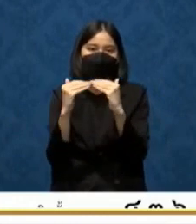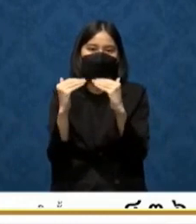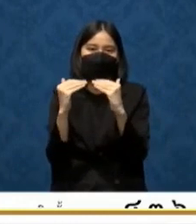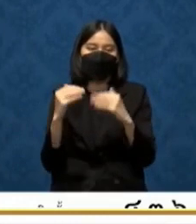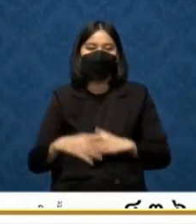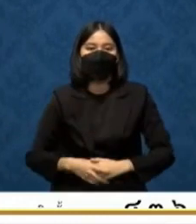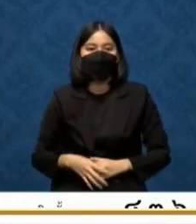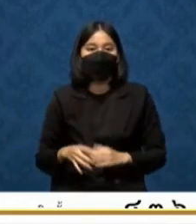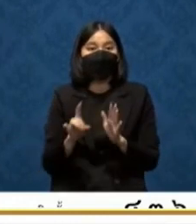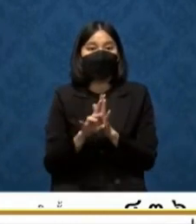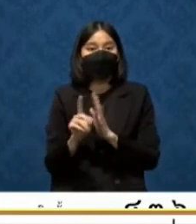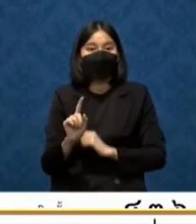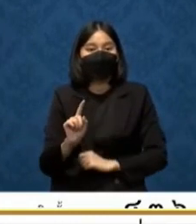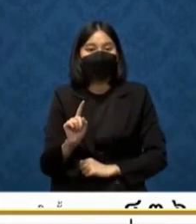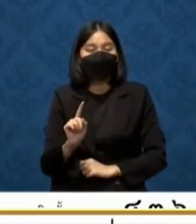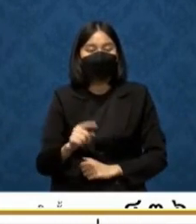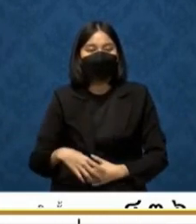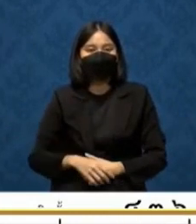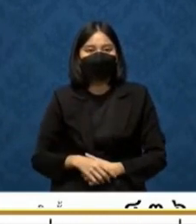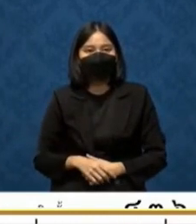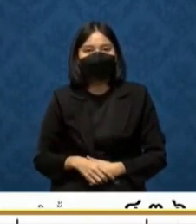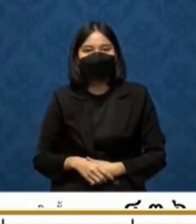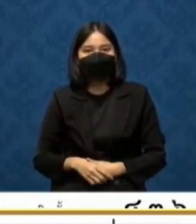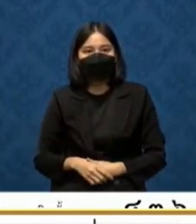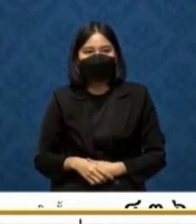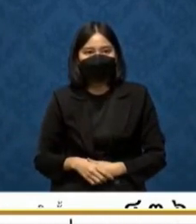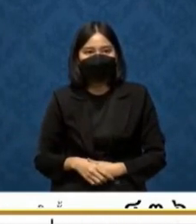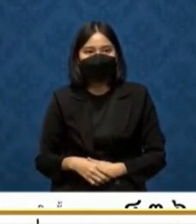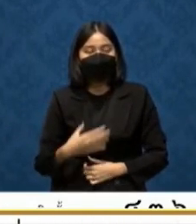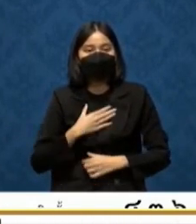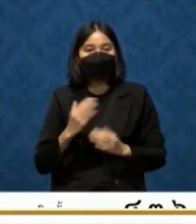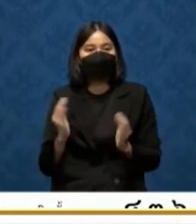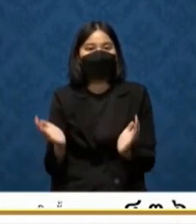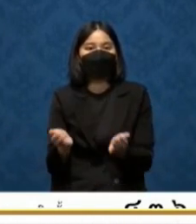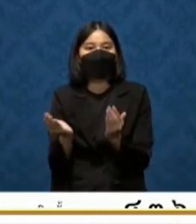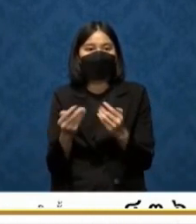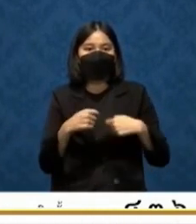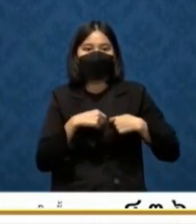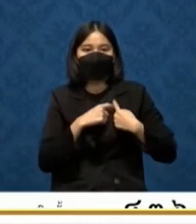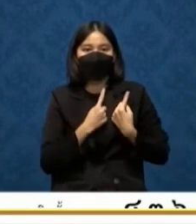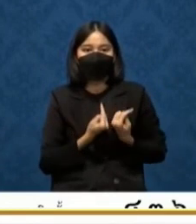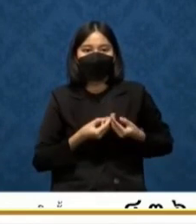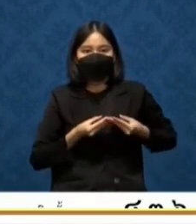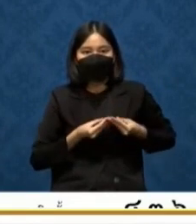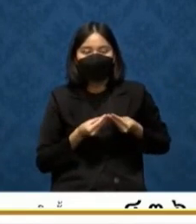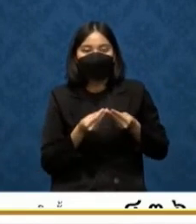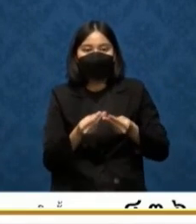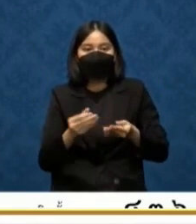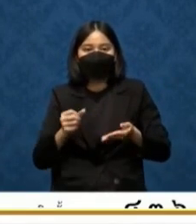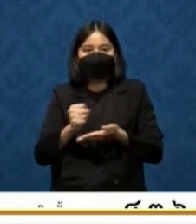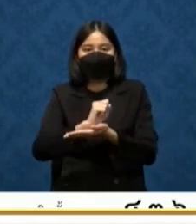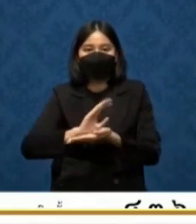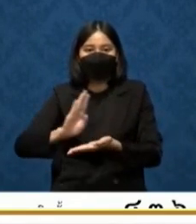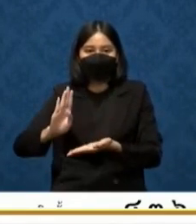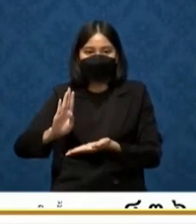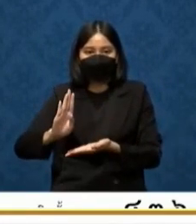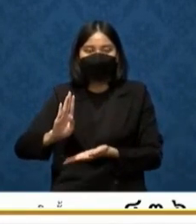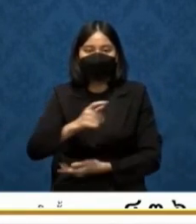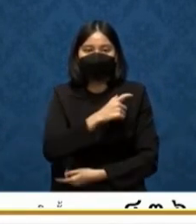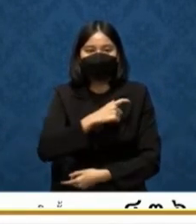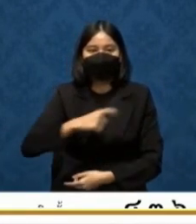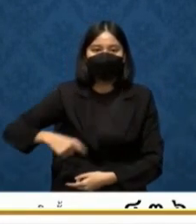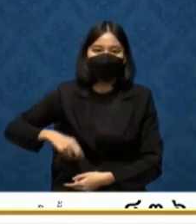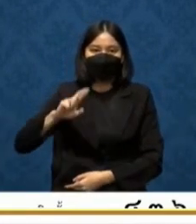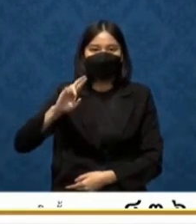ท้ายุนะ ครั ก็...ขอ สำนรนะครับให้กำลงใจกับ สารบัตพระโคร vendo Doug in